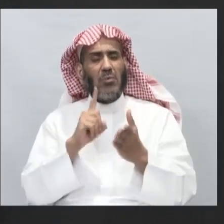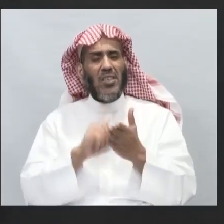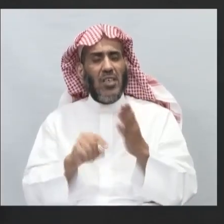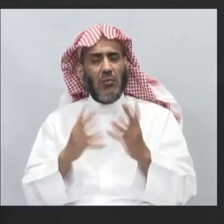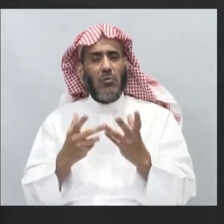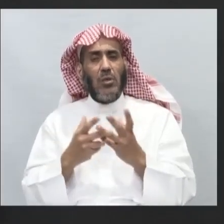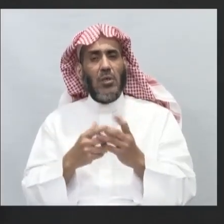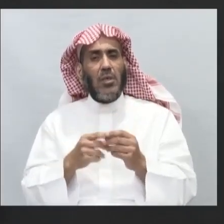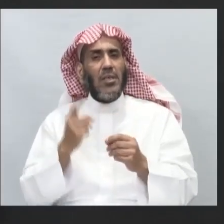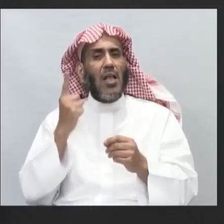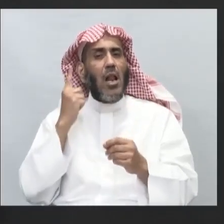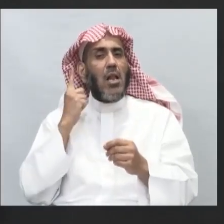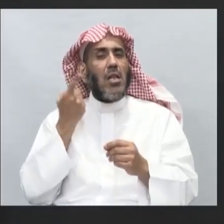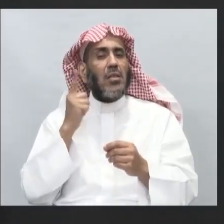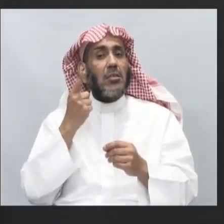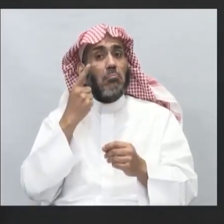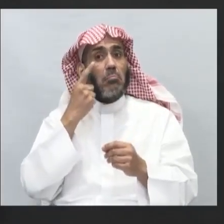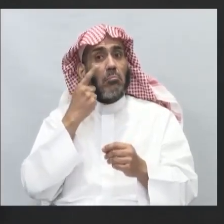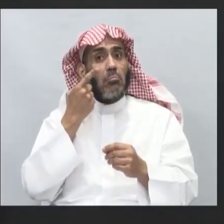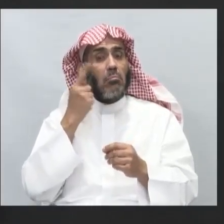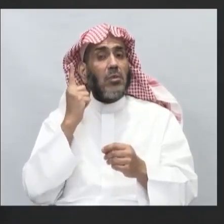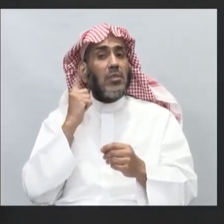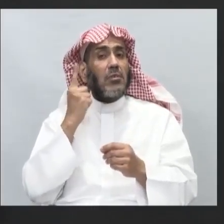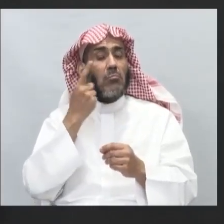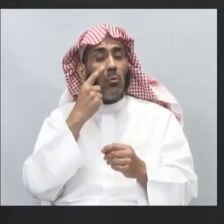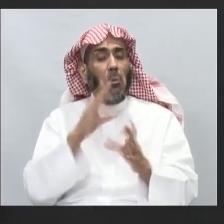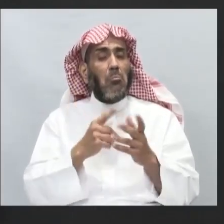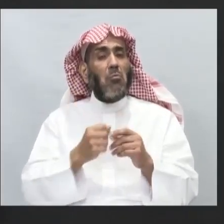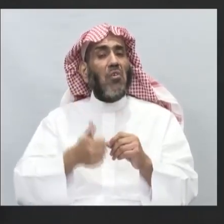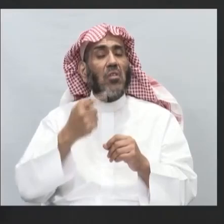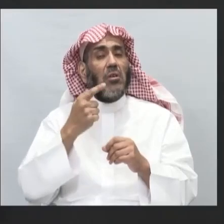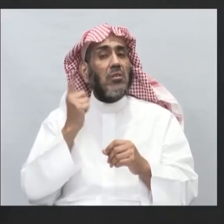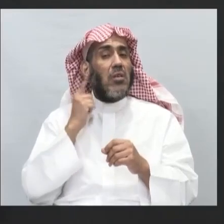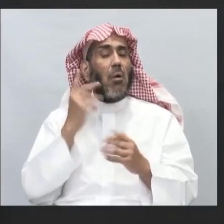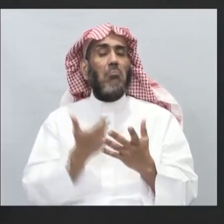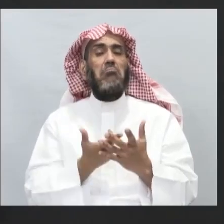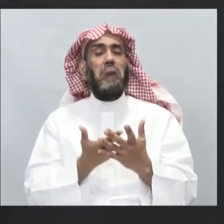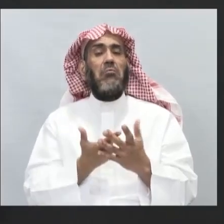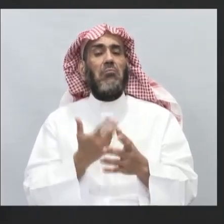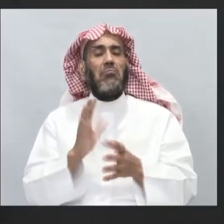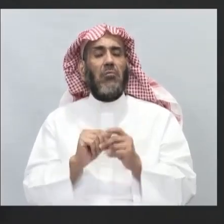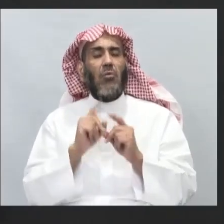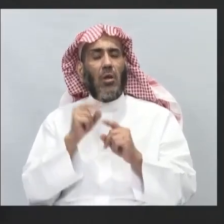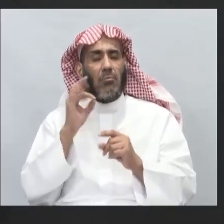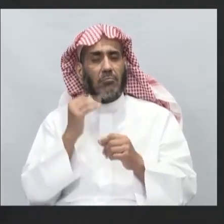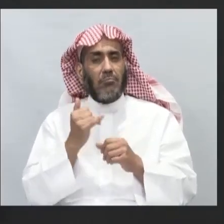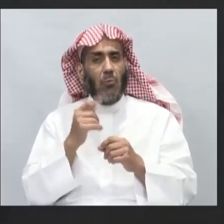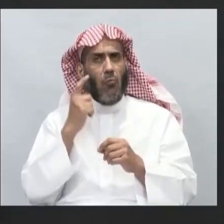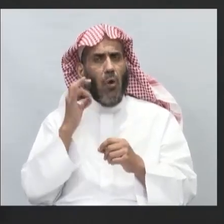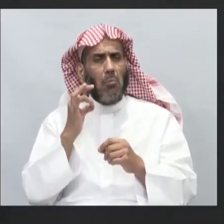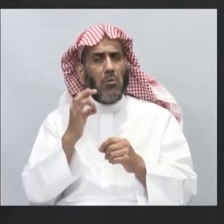مثلا حاستي البصر والسمع مثلا البعض لا يفضل السماع ولذلك اذا عرفت